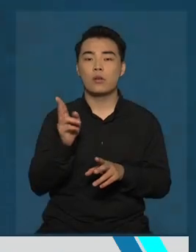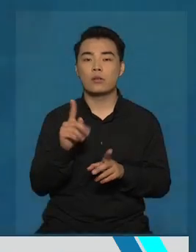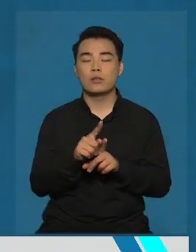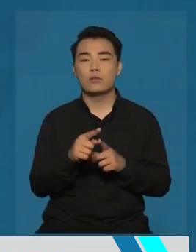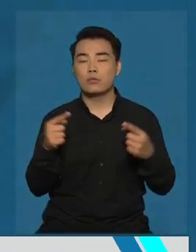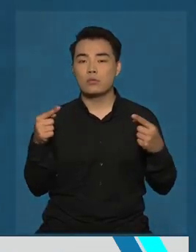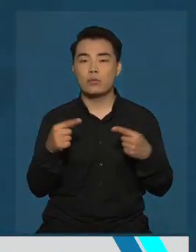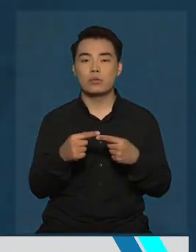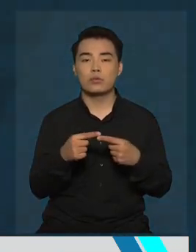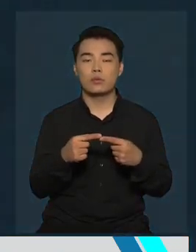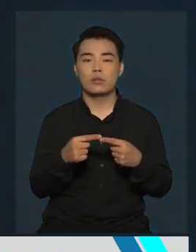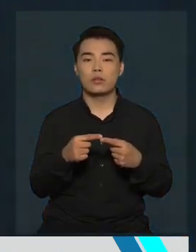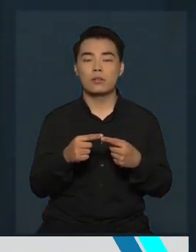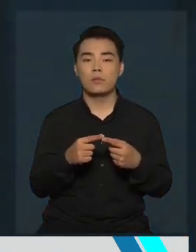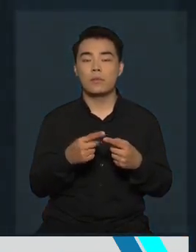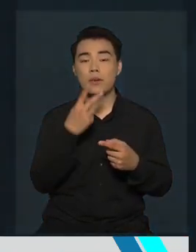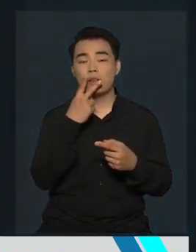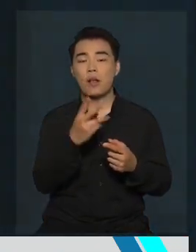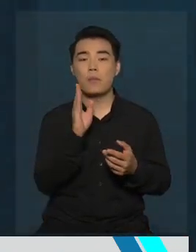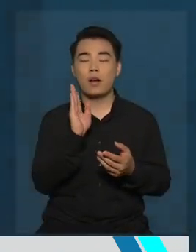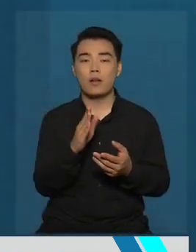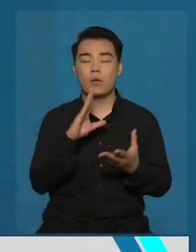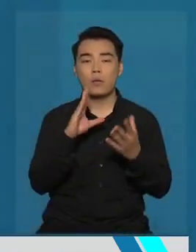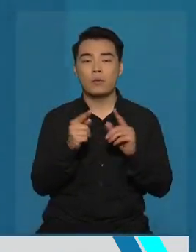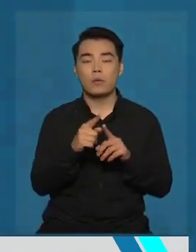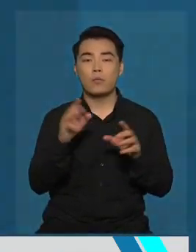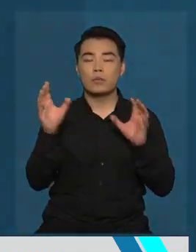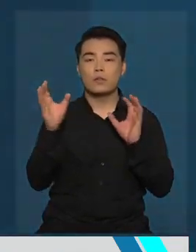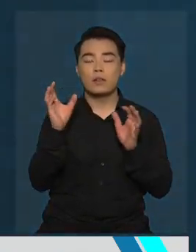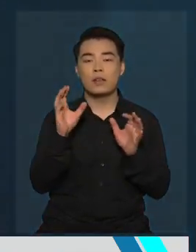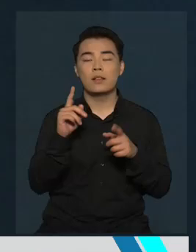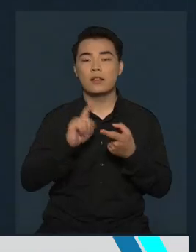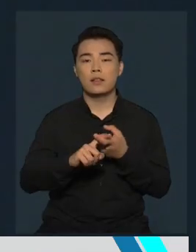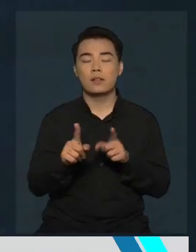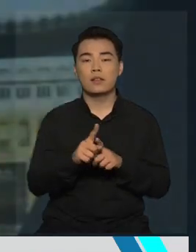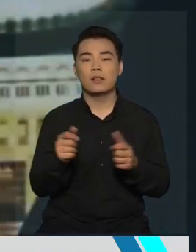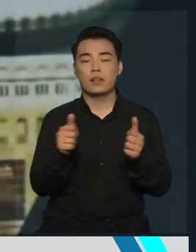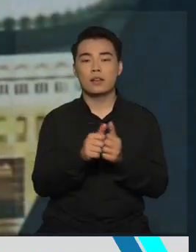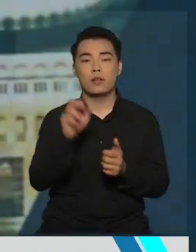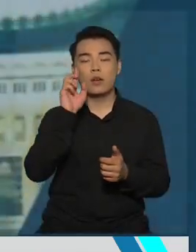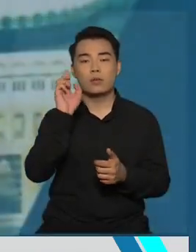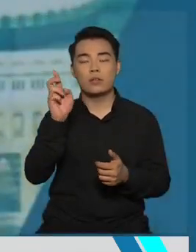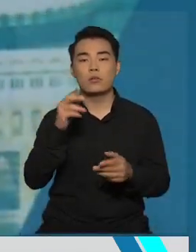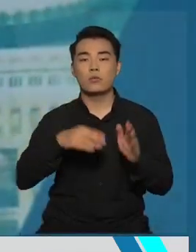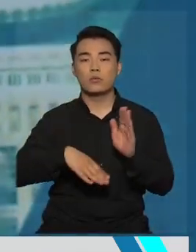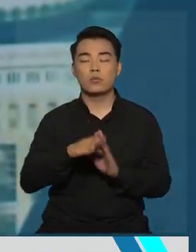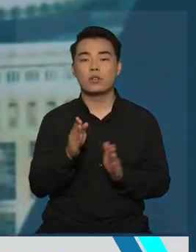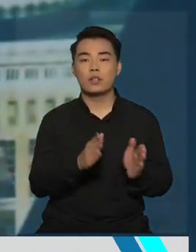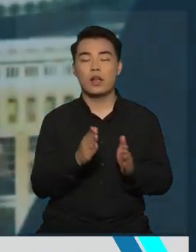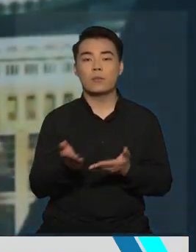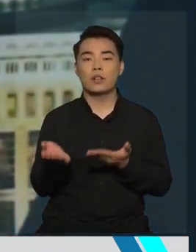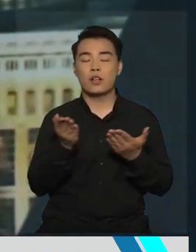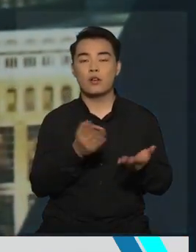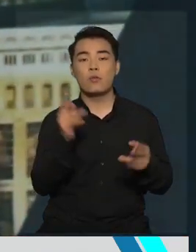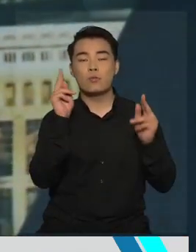четким в поле зрения, да, университетов соседнего государства, да, которые лучших ребят приглашают